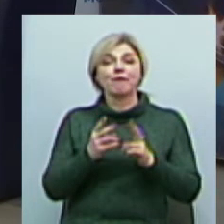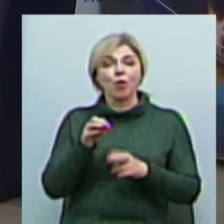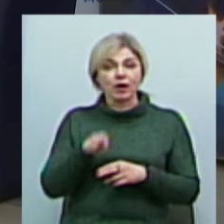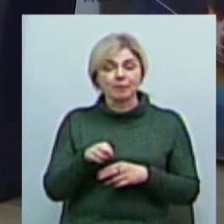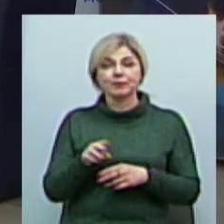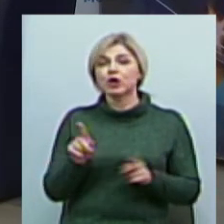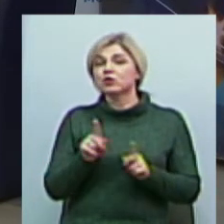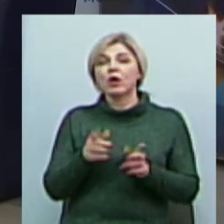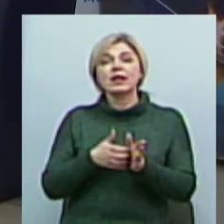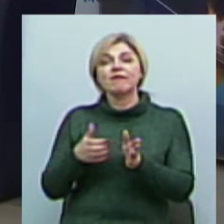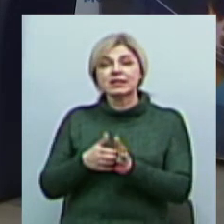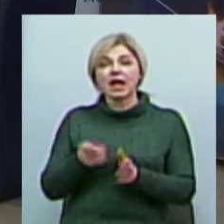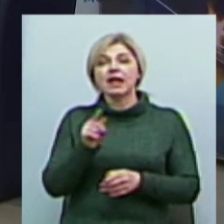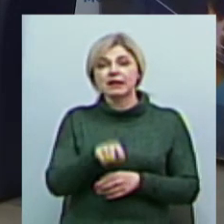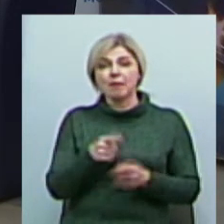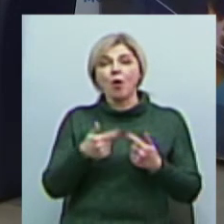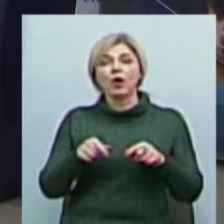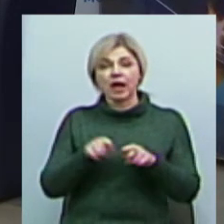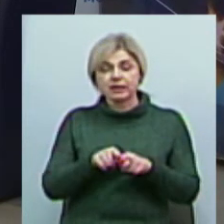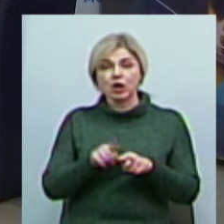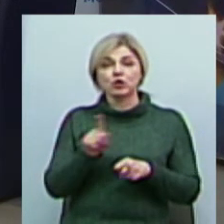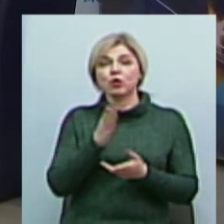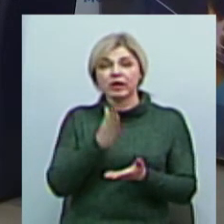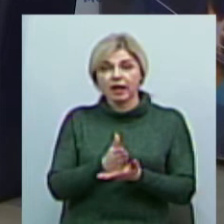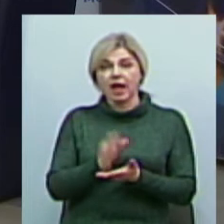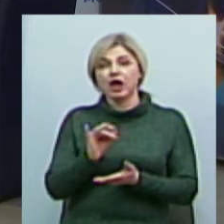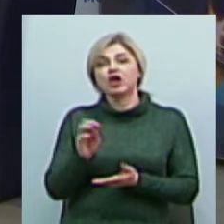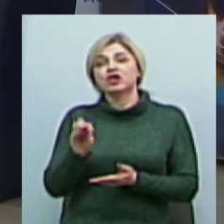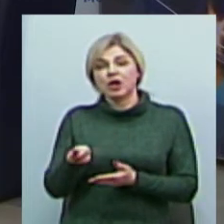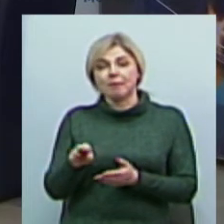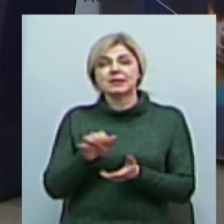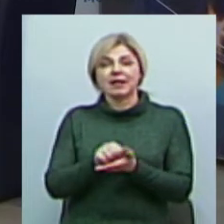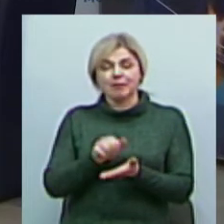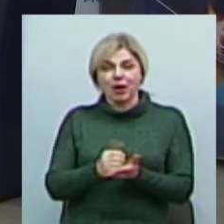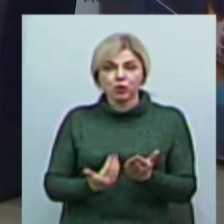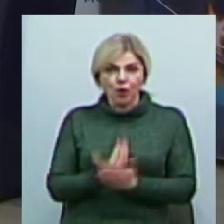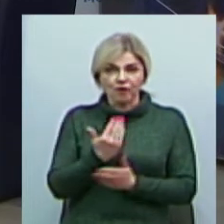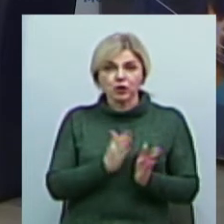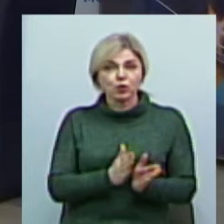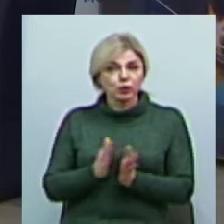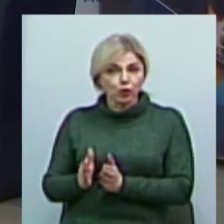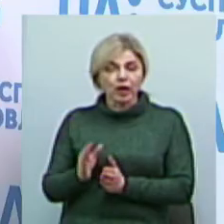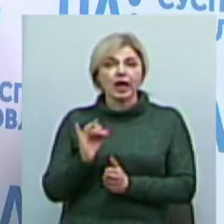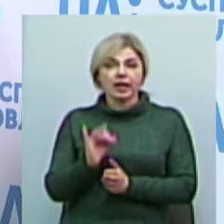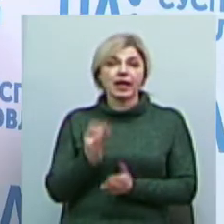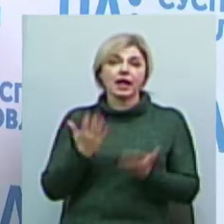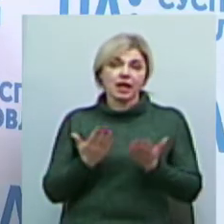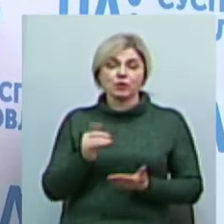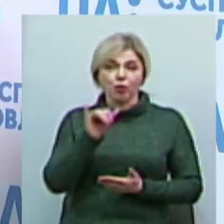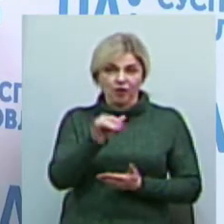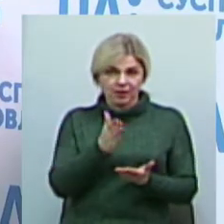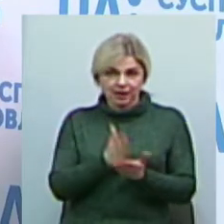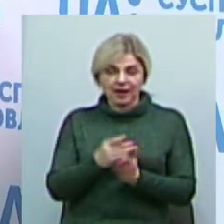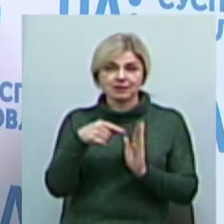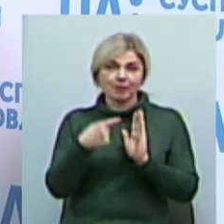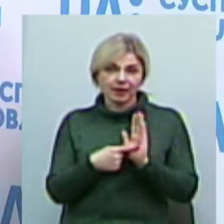структур організацій, які вже є і цим займаються, чим займатиметься нова структура, хто до неї увійшов. Якщо у вас є запитання на